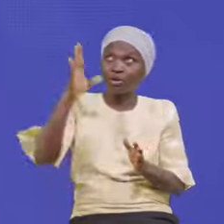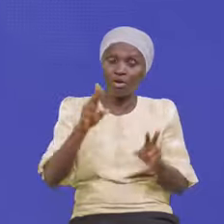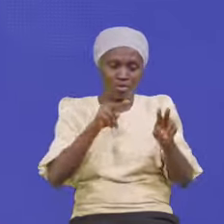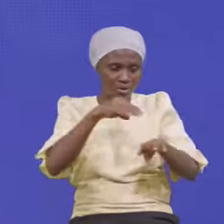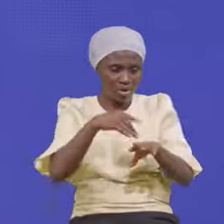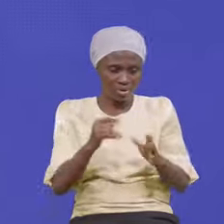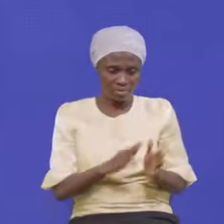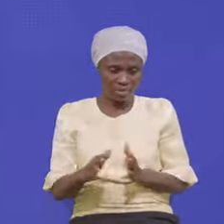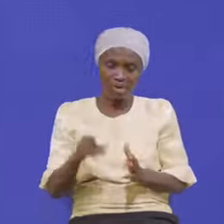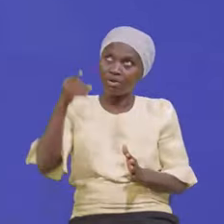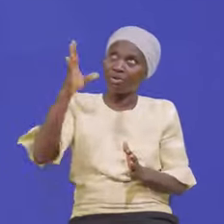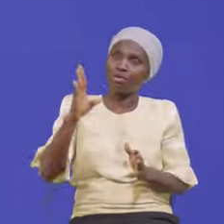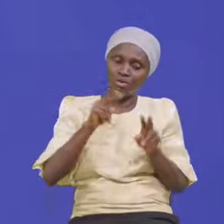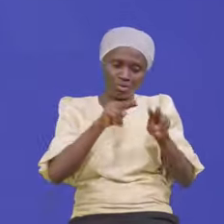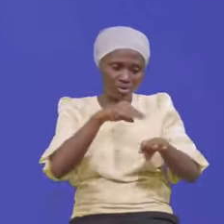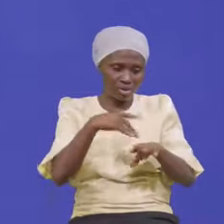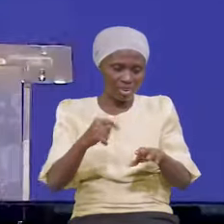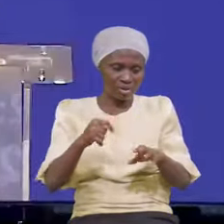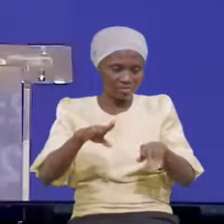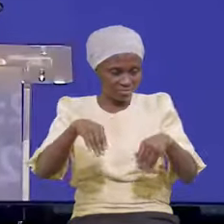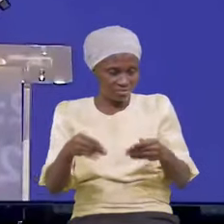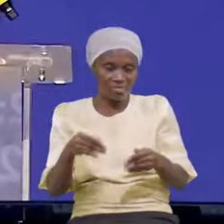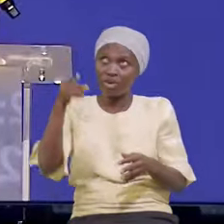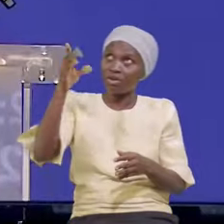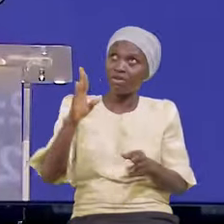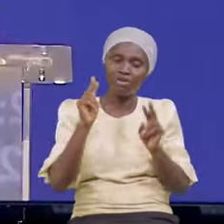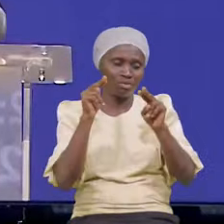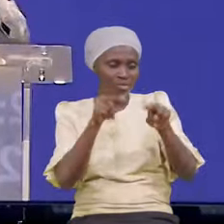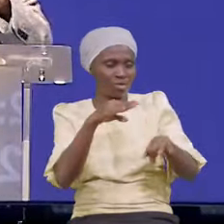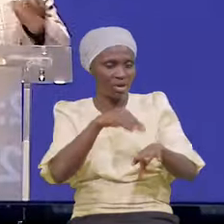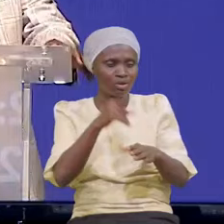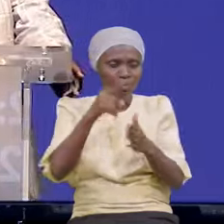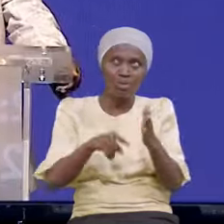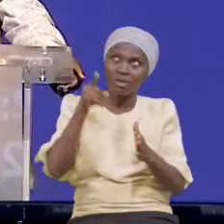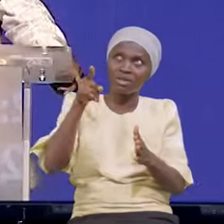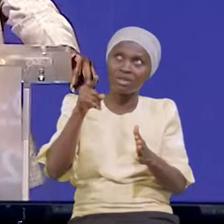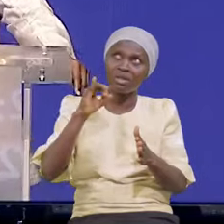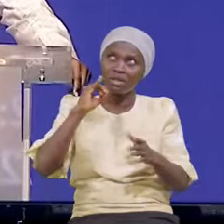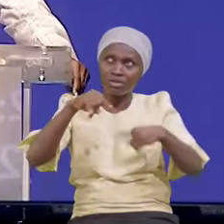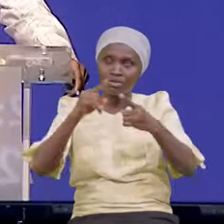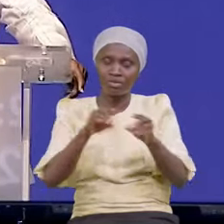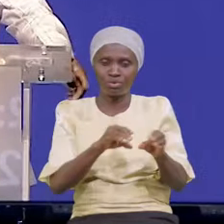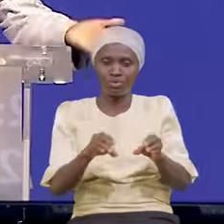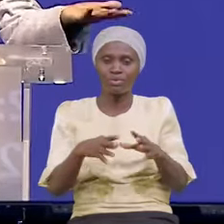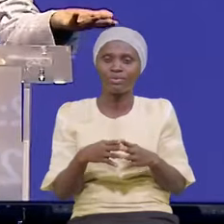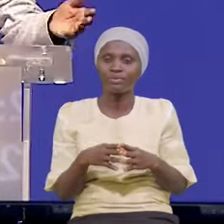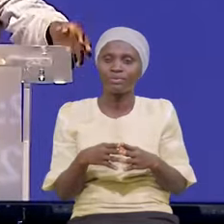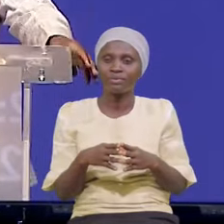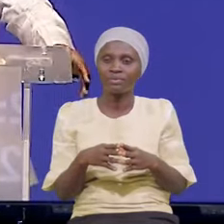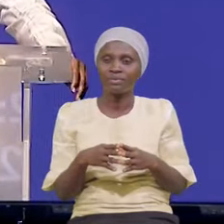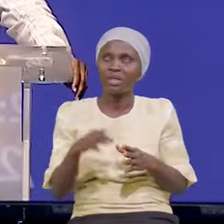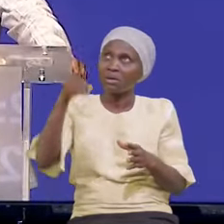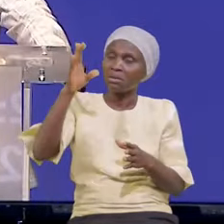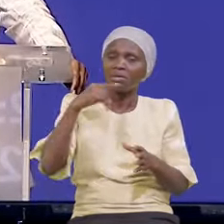looks at the provision, దేవుడు ఆ వనరులు చూశాడు, God looks at what he is going to do, ఏం జరగబోతుందో ఆయన ముందుగా చూశాడు, and God